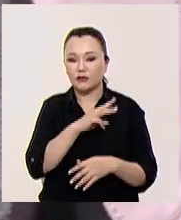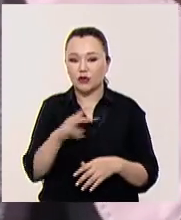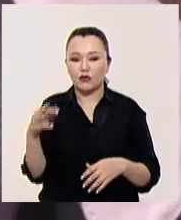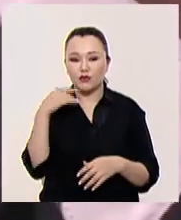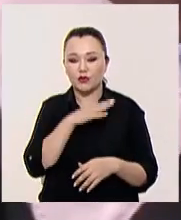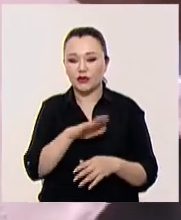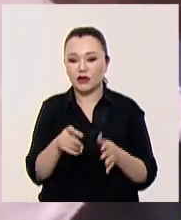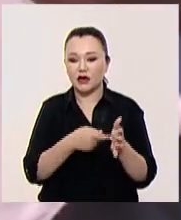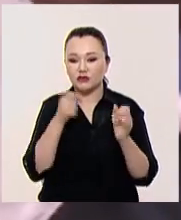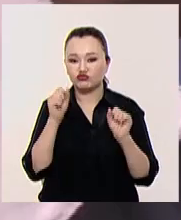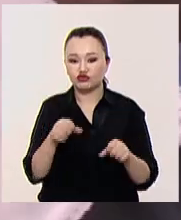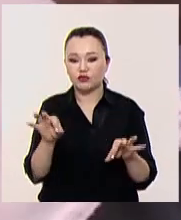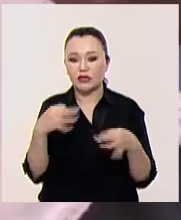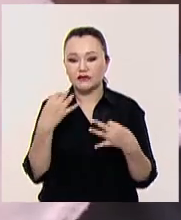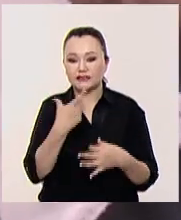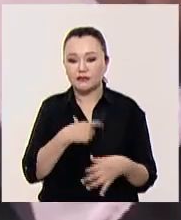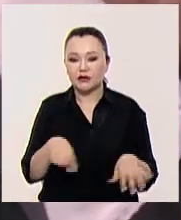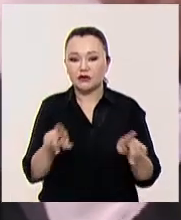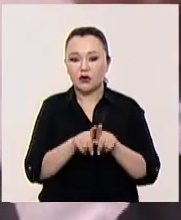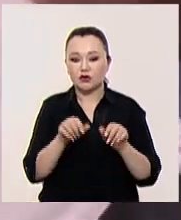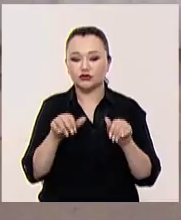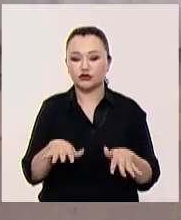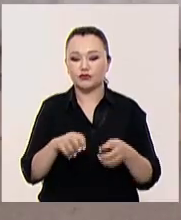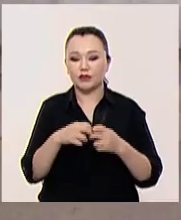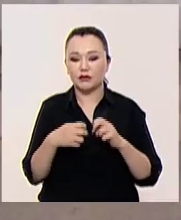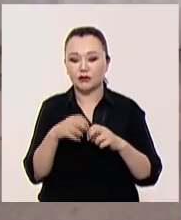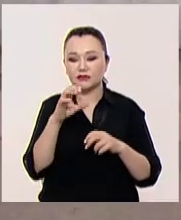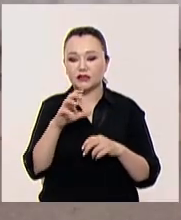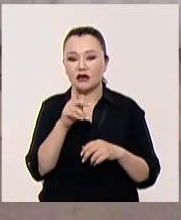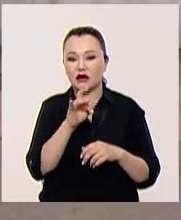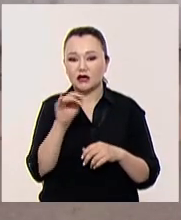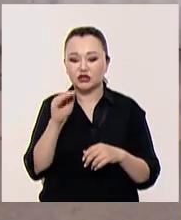немногие карагандинцы смогут позволить себе такое. Решения проблемы с гаражным